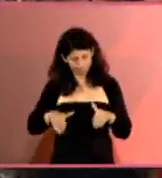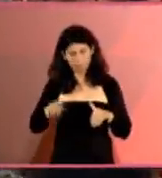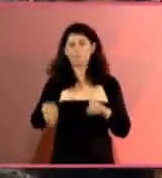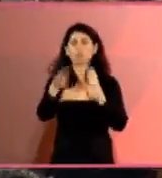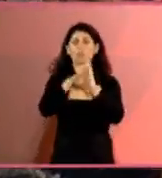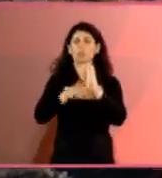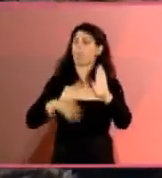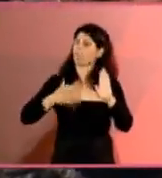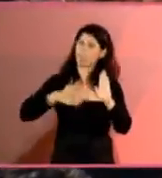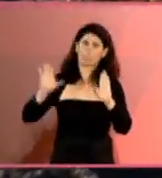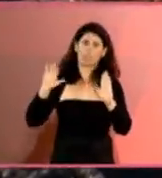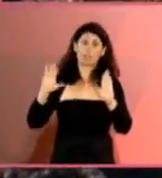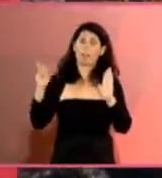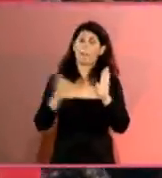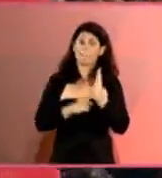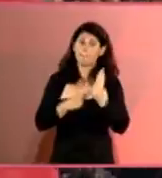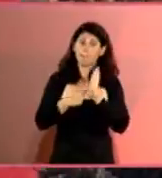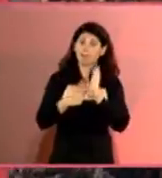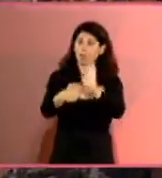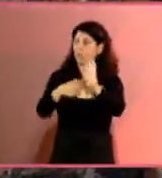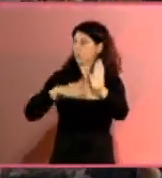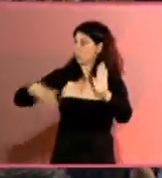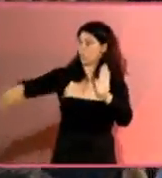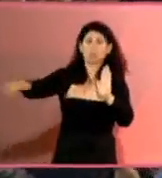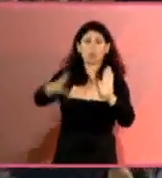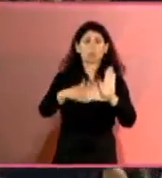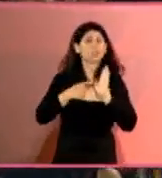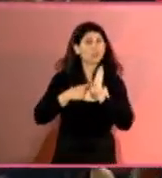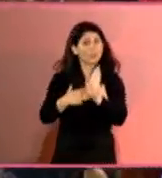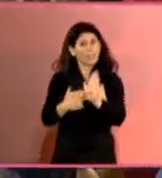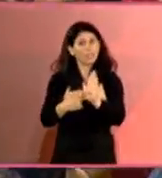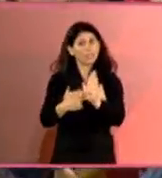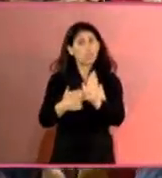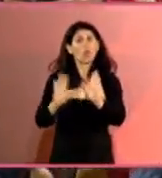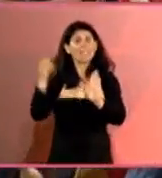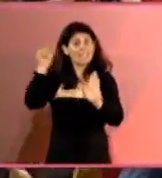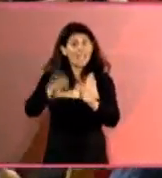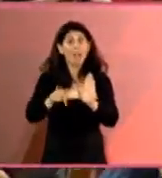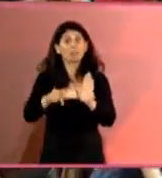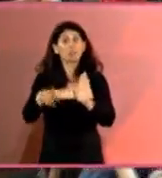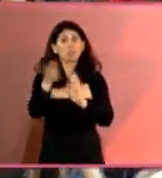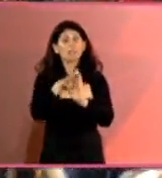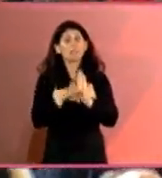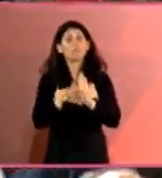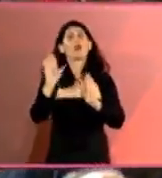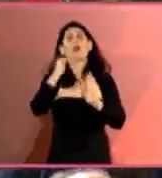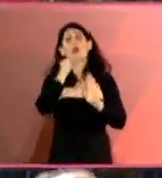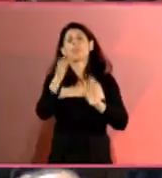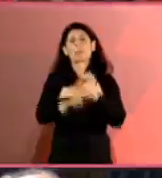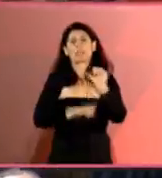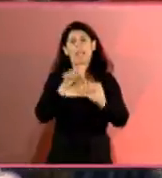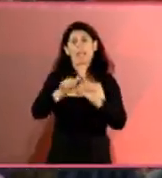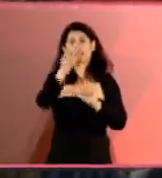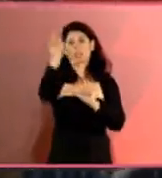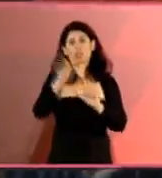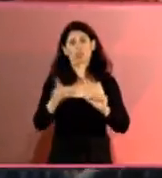σύστημα. Πρέπει να το δείξει στον κόσμο και το δείχνει ότι σε αυτό το σύστημα δεν μπορεί να αλλάξει η ζωή